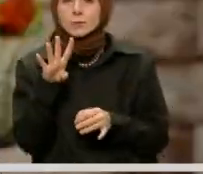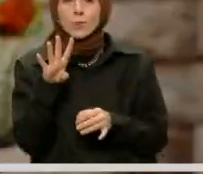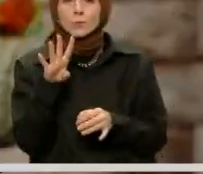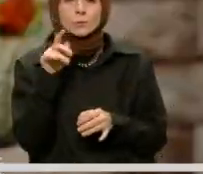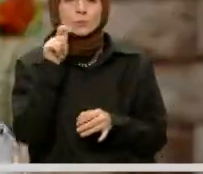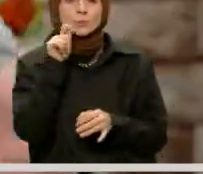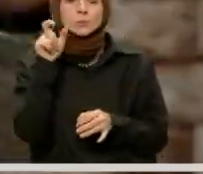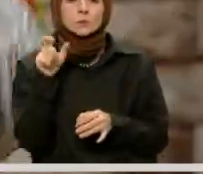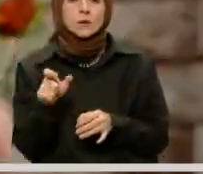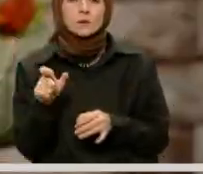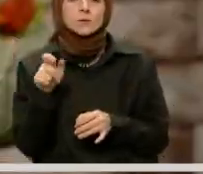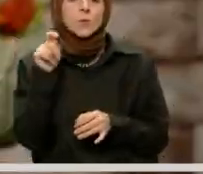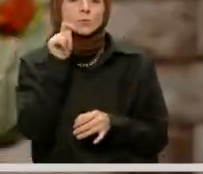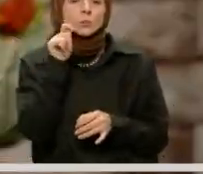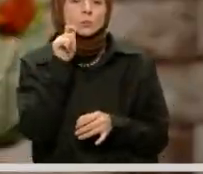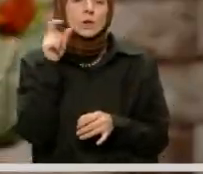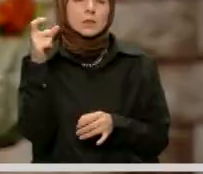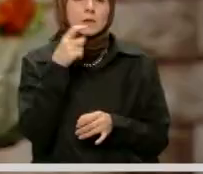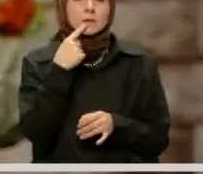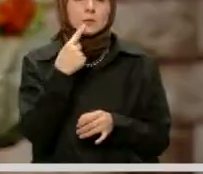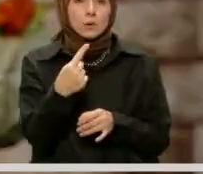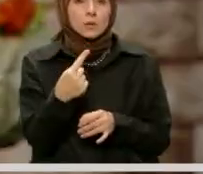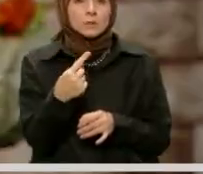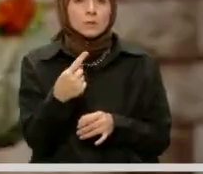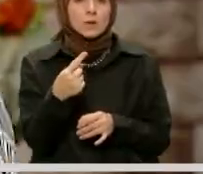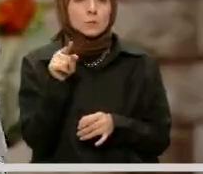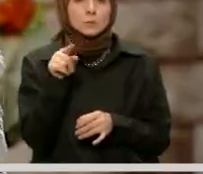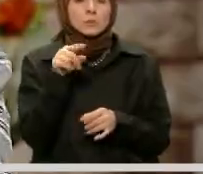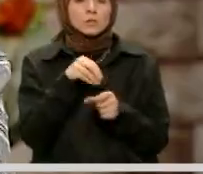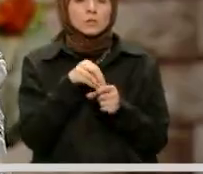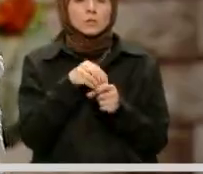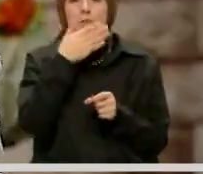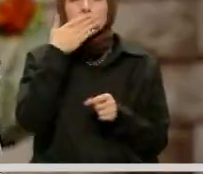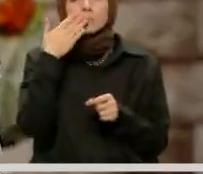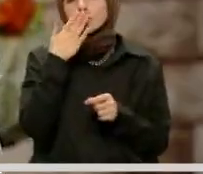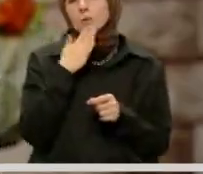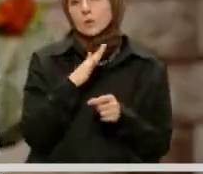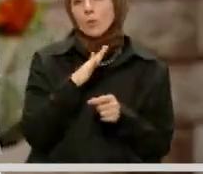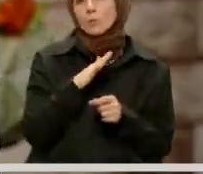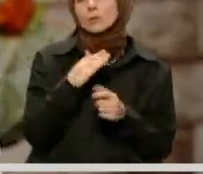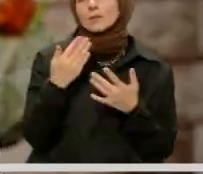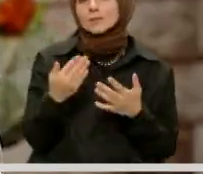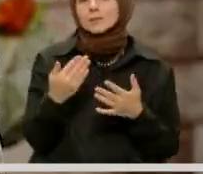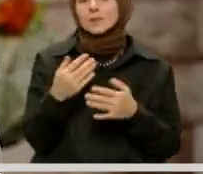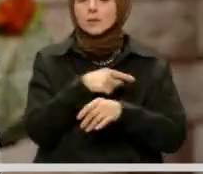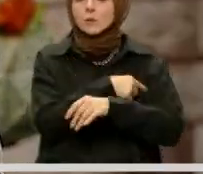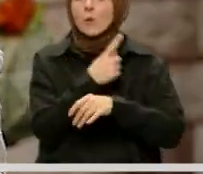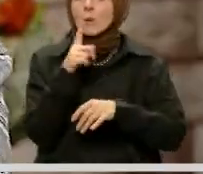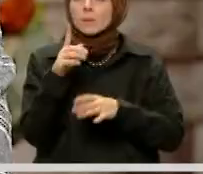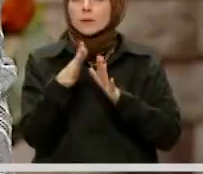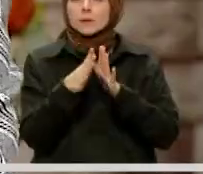sayın deseleriz, Ramazan'ı saymazsınız. Ramazan yok bunların içerisinde. İşte sıradan bir ay olan